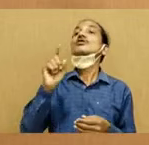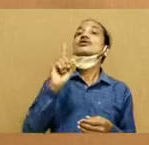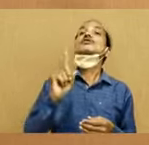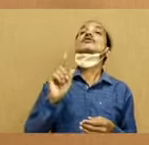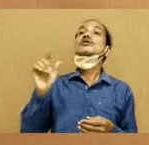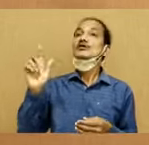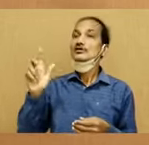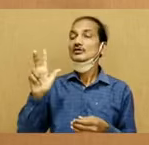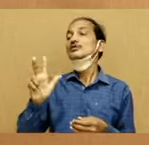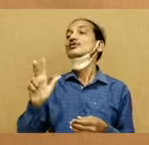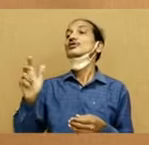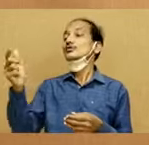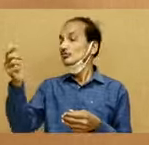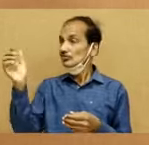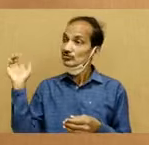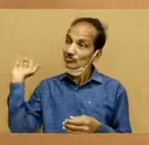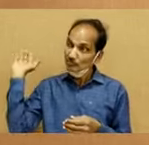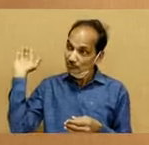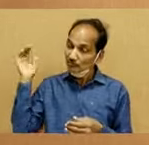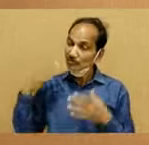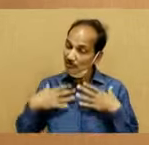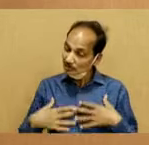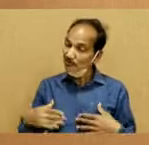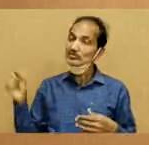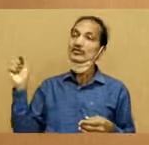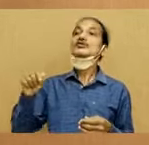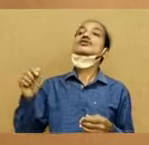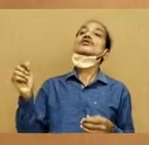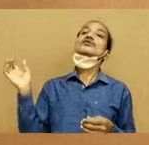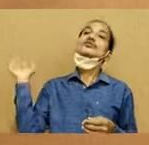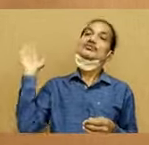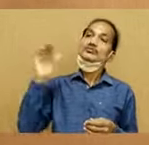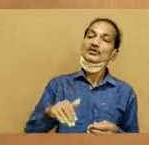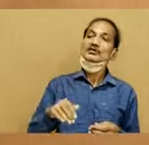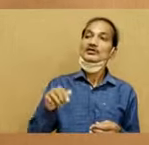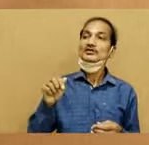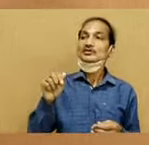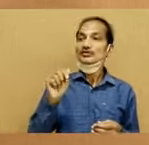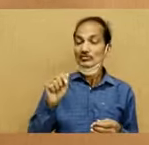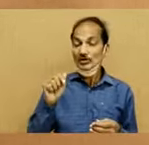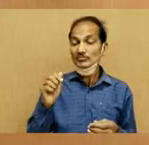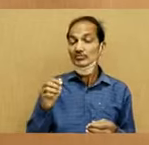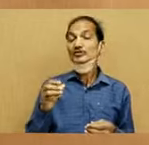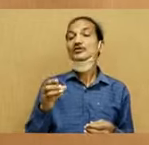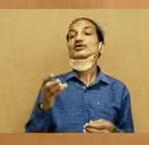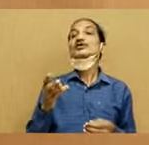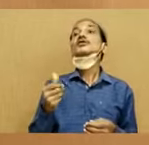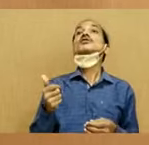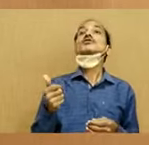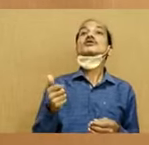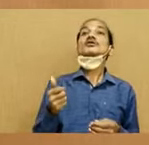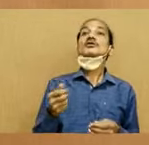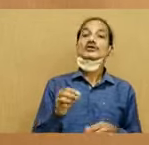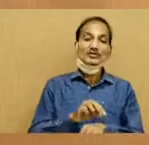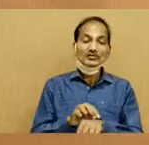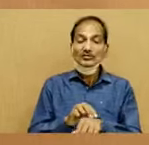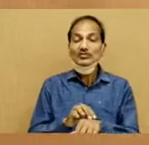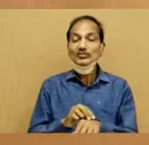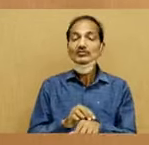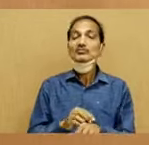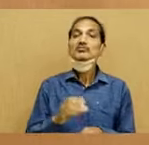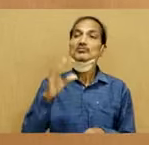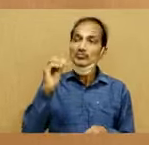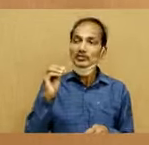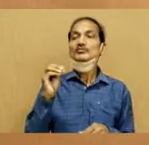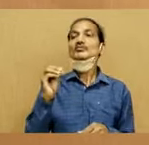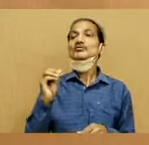ଏଇ ଦୁଇଟି ଜିନିଷକୁ ଆଖିରେ ରଖି ଆମେ କେତିକି ସଂକ୍ରମଣକୁ ବନ୍ଦ କରି ରଖିପାରୁଛେ ଆଉ କେତିକି